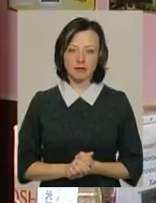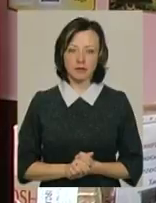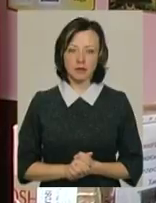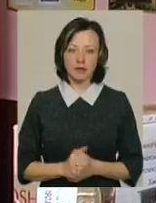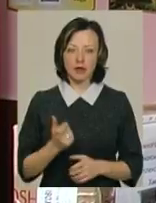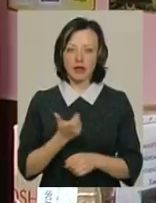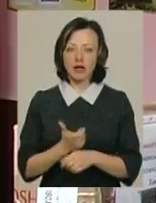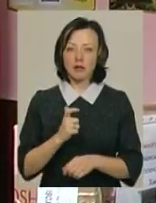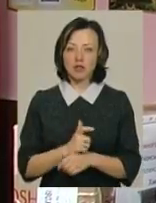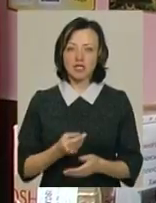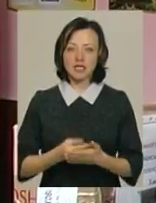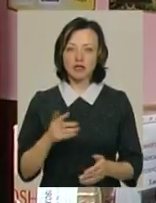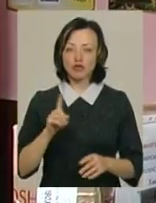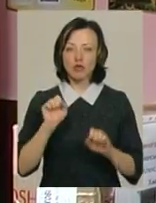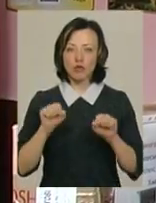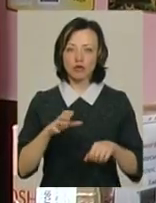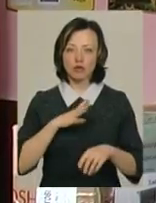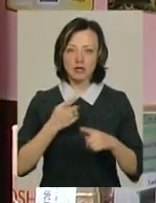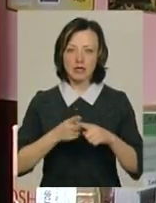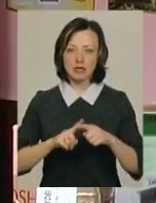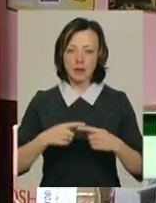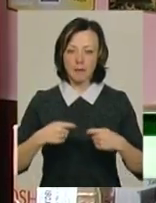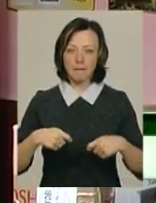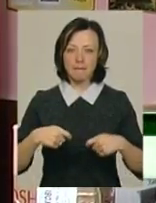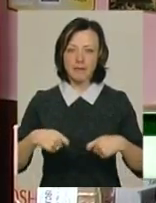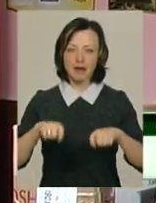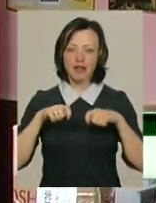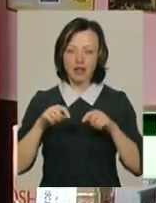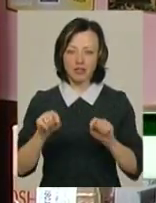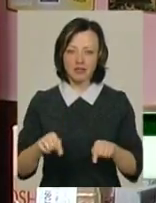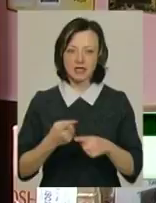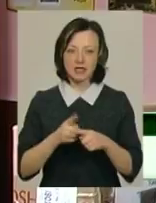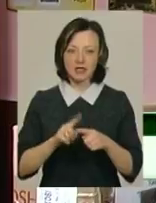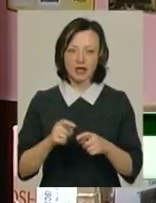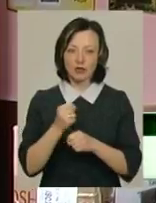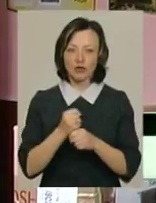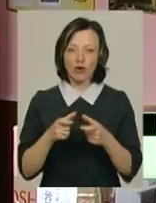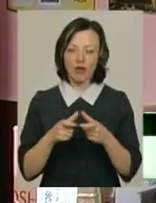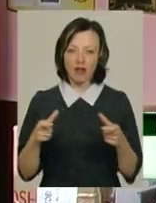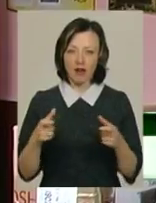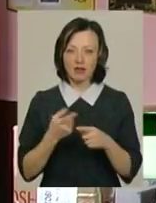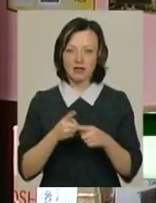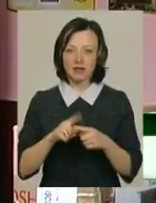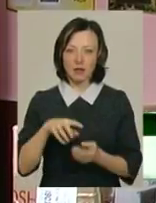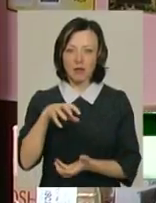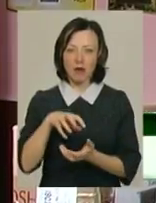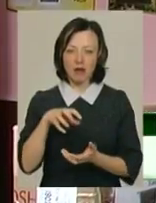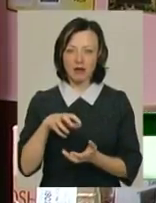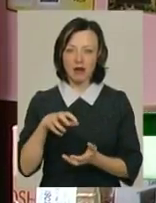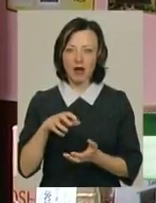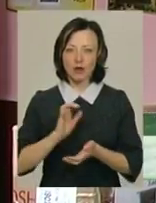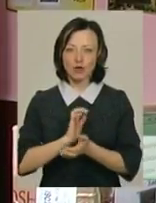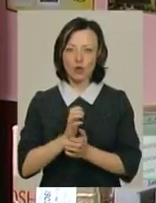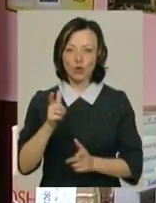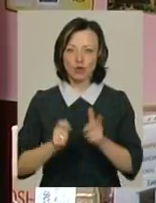Найбільше цінне, що може бути, це передача звідси. Це шоколадка, це банка згущенки,